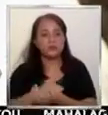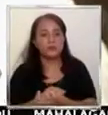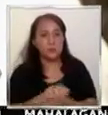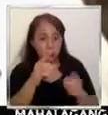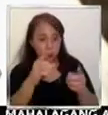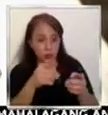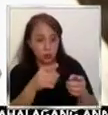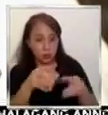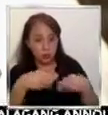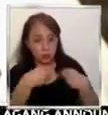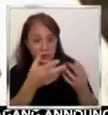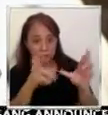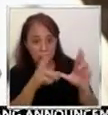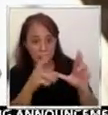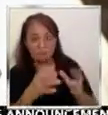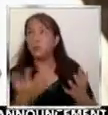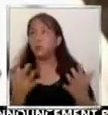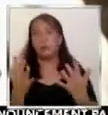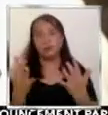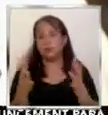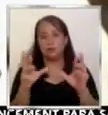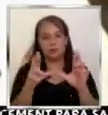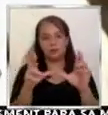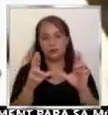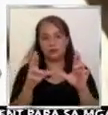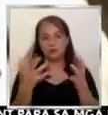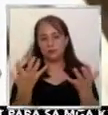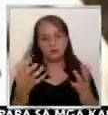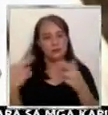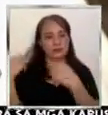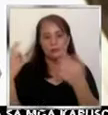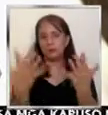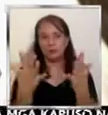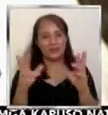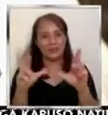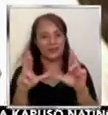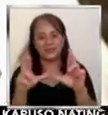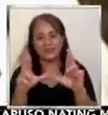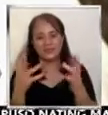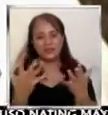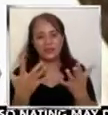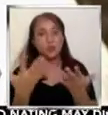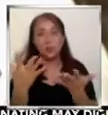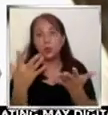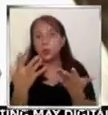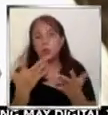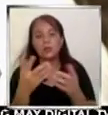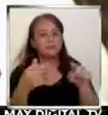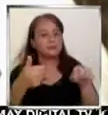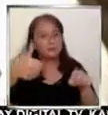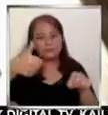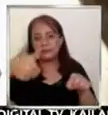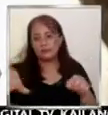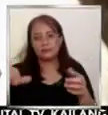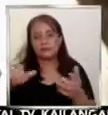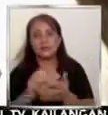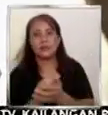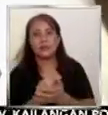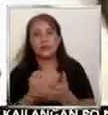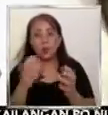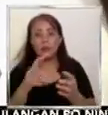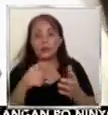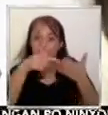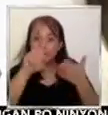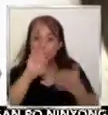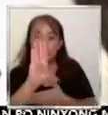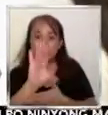po. Simula po, wala po siyang binibigyan ng resibo. Wala po siyang hiningi ID sa akin. Iano namin sa BIR. Request kami sa